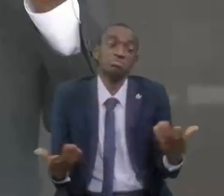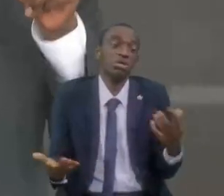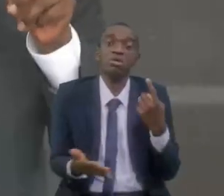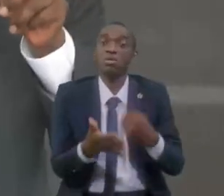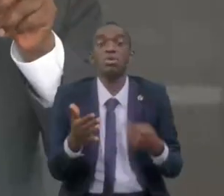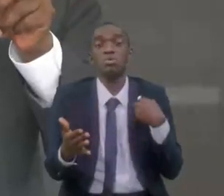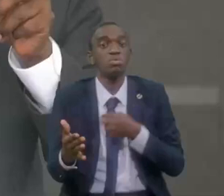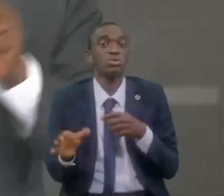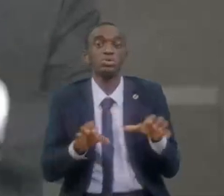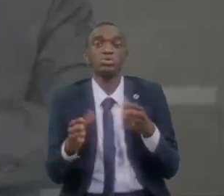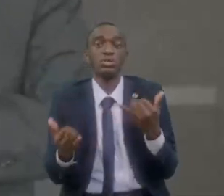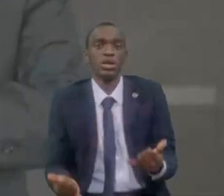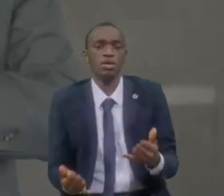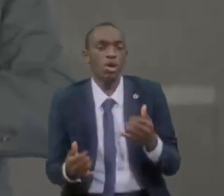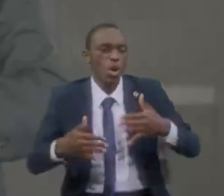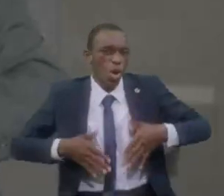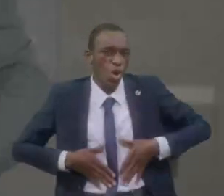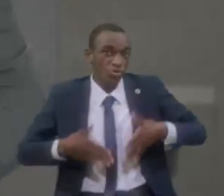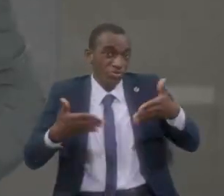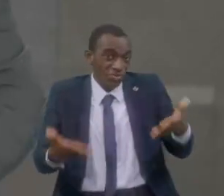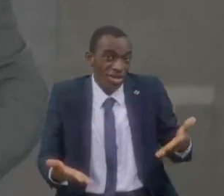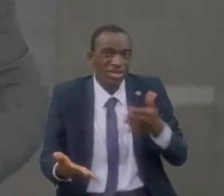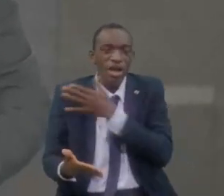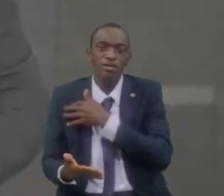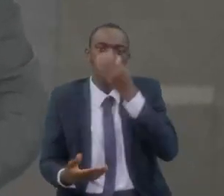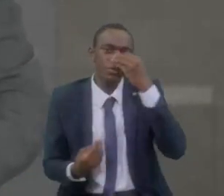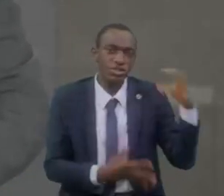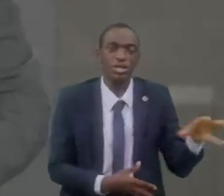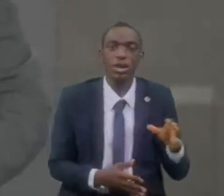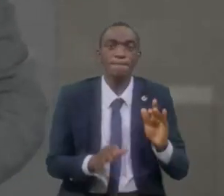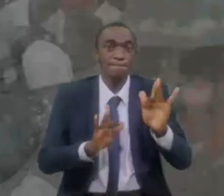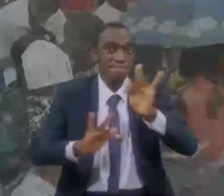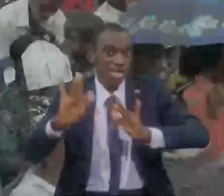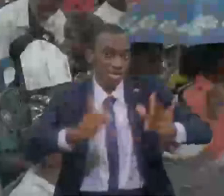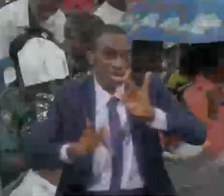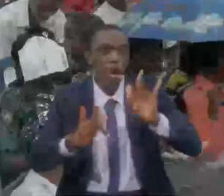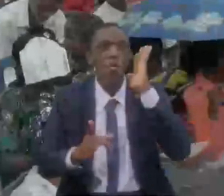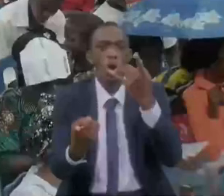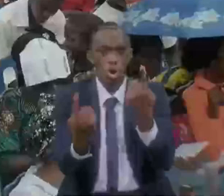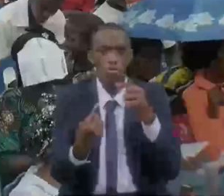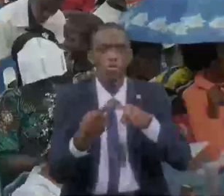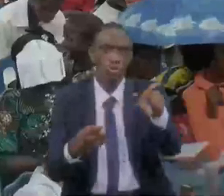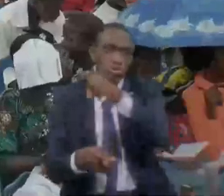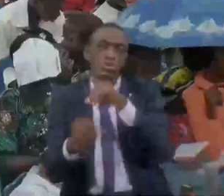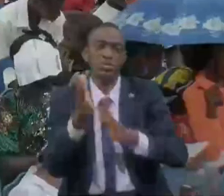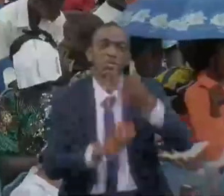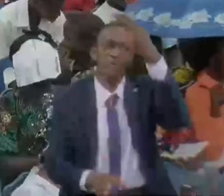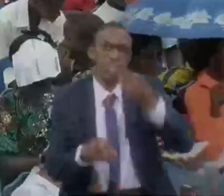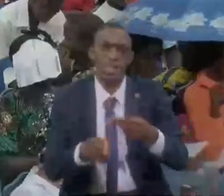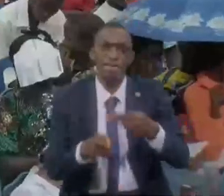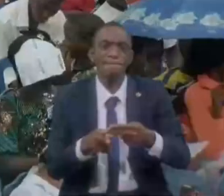faire maintenant? Confesser et abandonner. Et la miséricorde te parviendra.